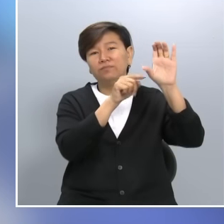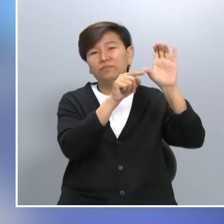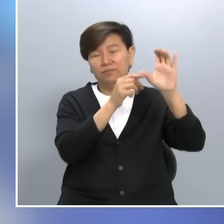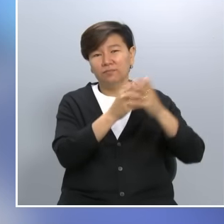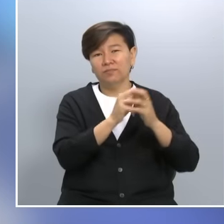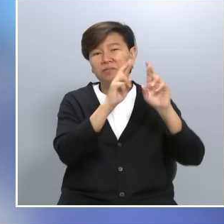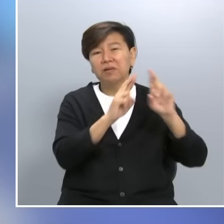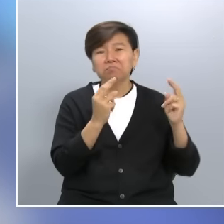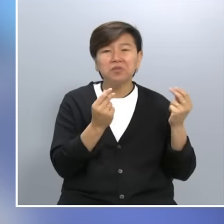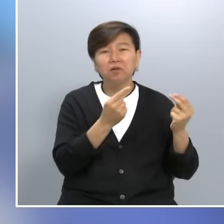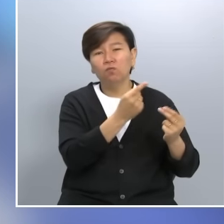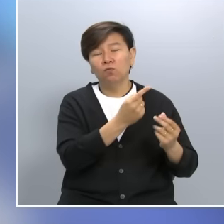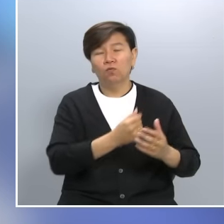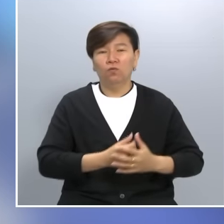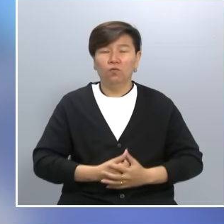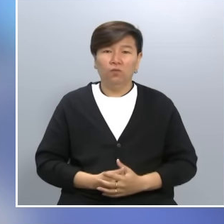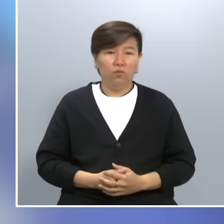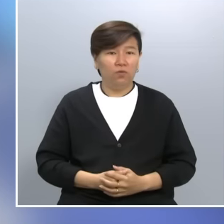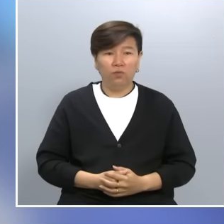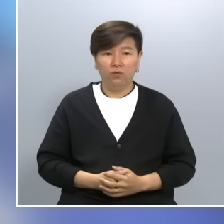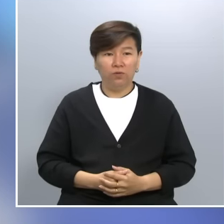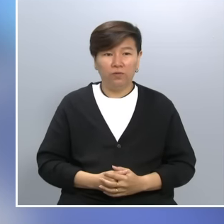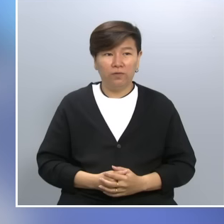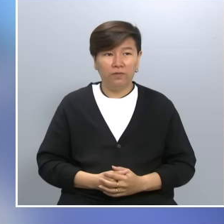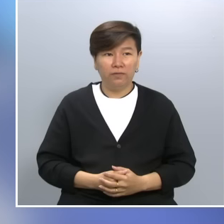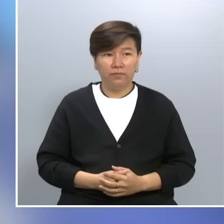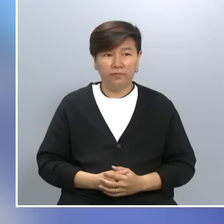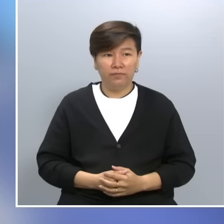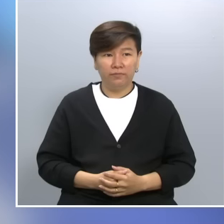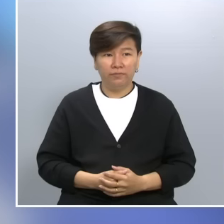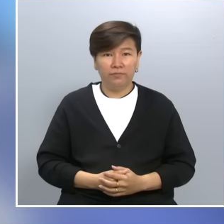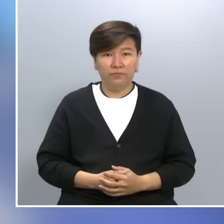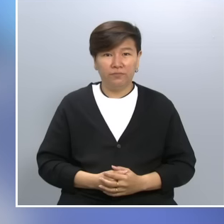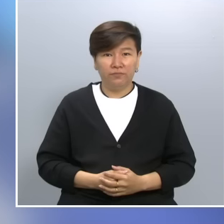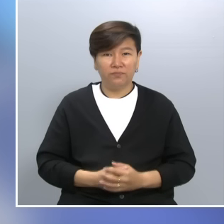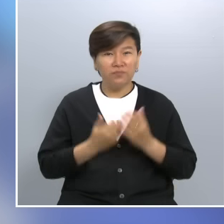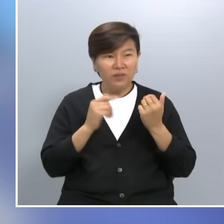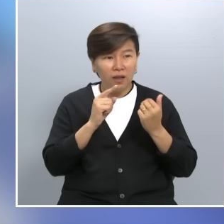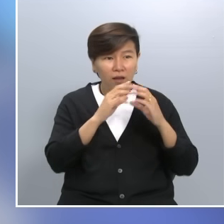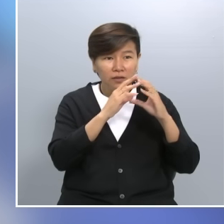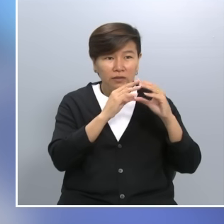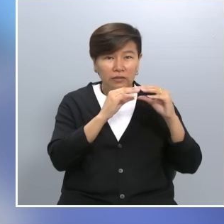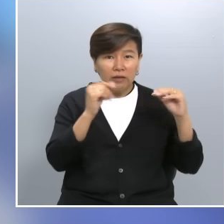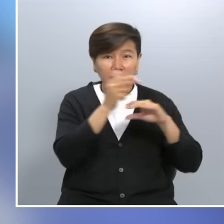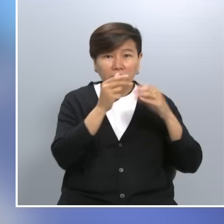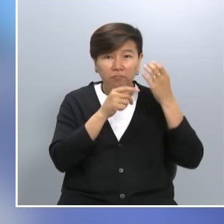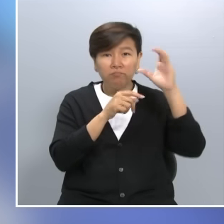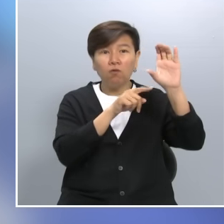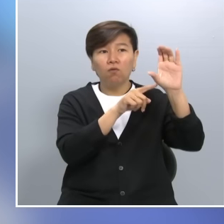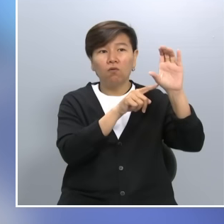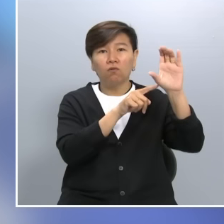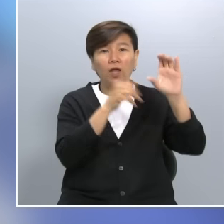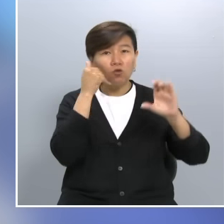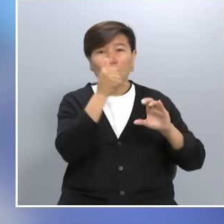อ่าอย่างงี้พอจะมีเบาะแสนะคะพี่หมวยก็คือหายไปแต่ว่าสตอรี่นี่ยังโพสต์อยู่โชว์